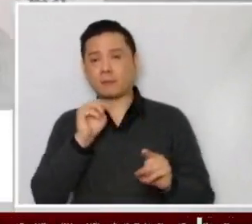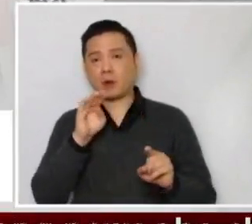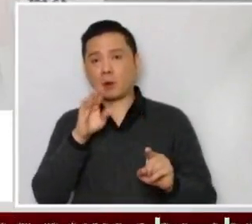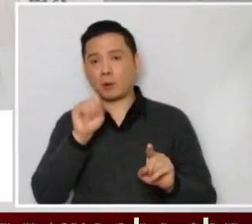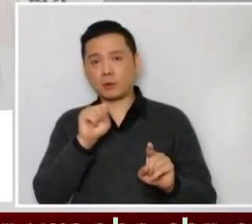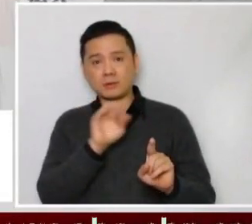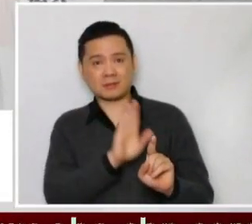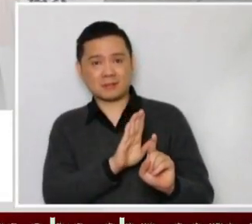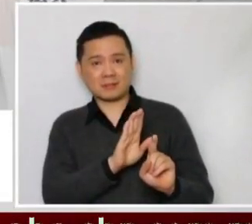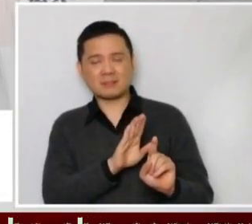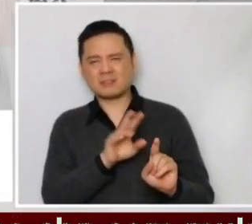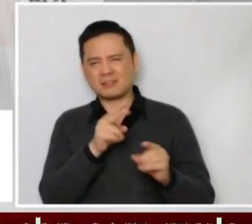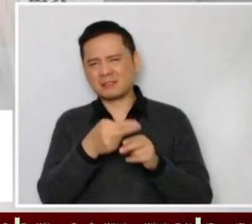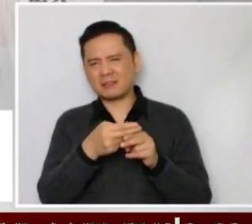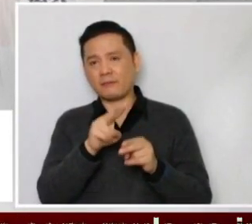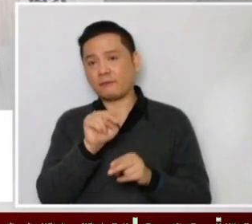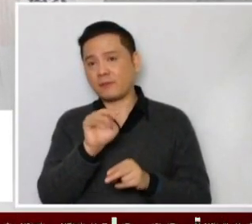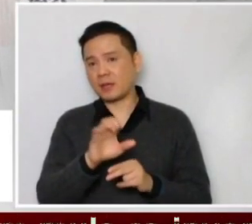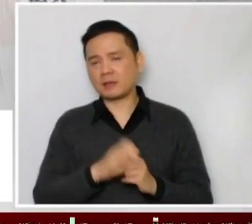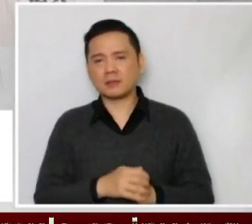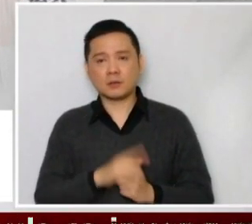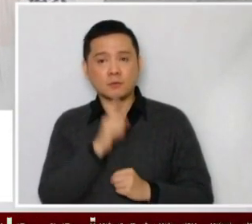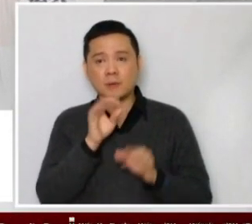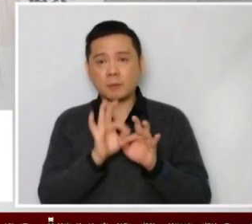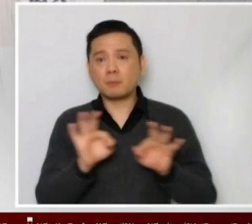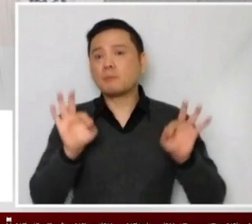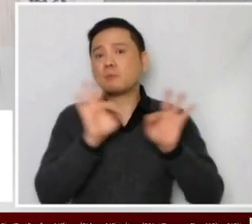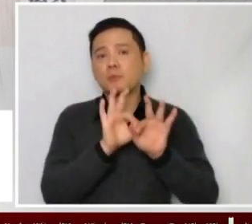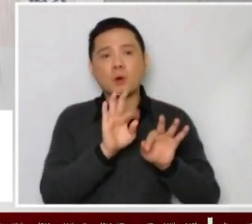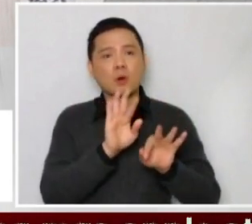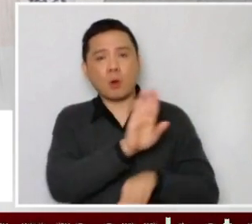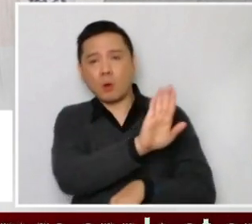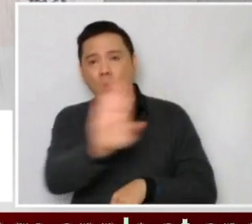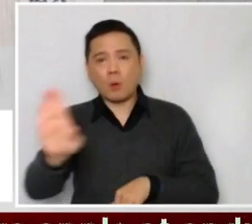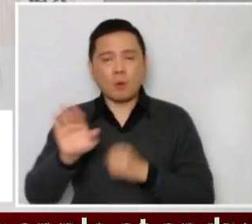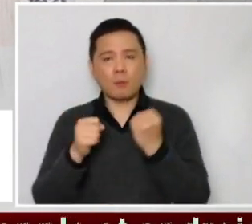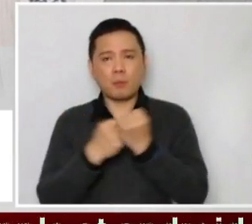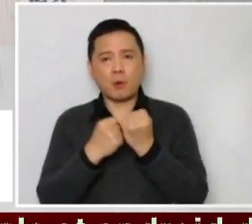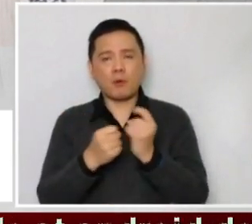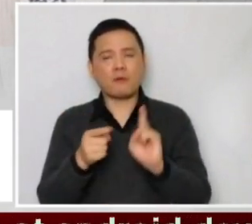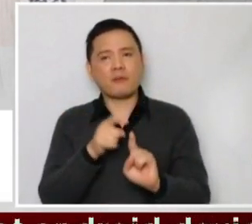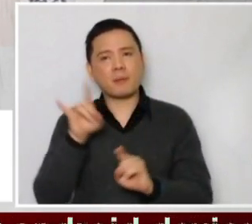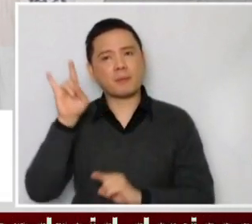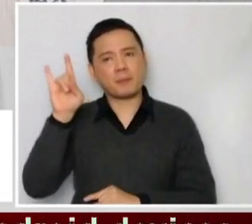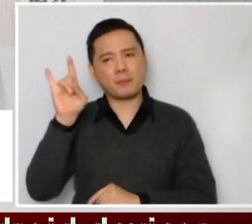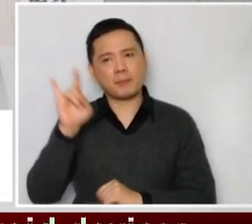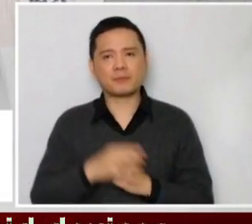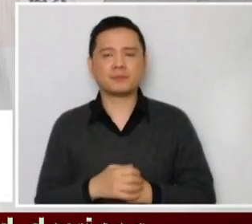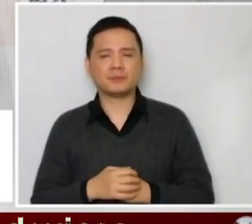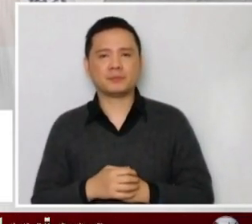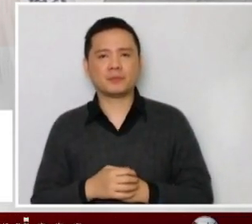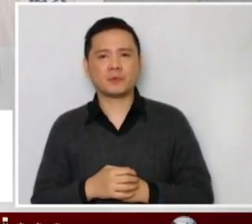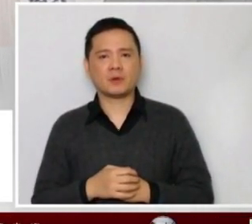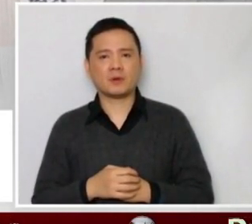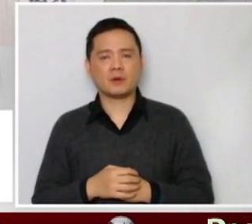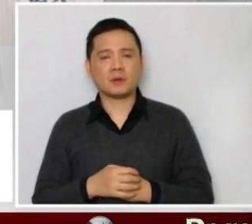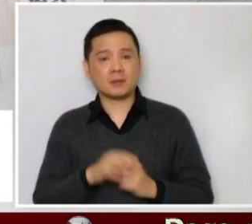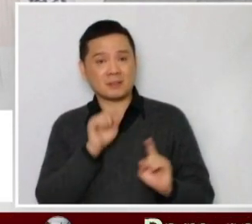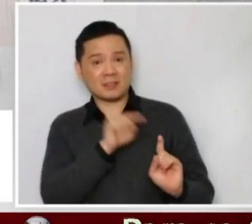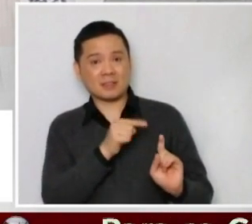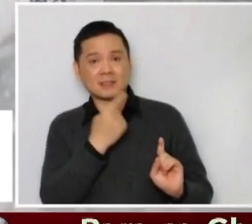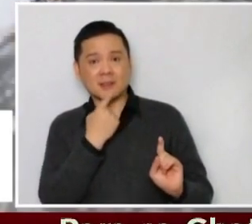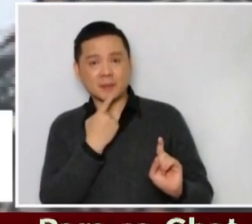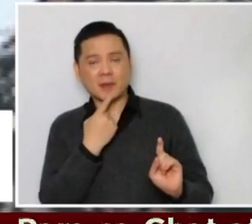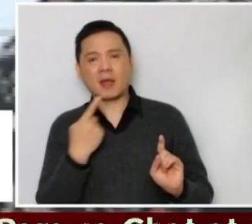Rodriguez, pinahahalagahan nila ang suporta mula sa social media. Pinabulaanan din ni Rodriguez na meron silang